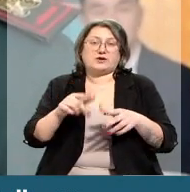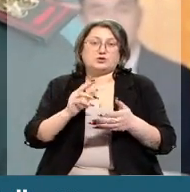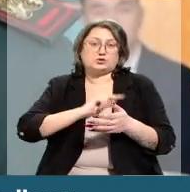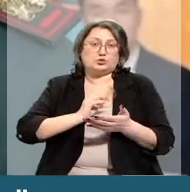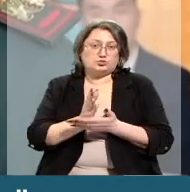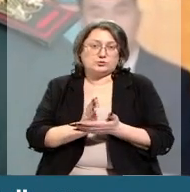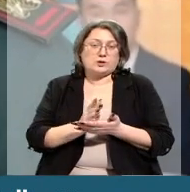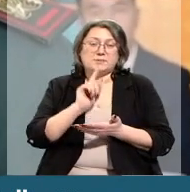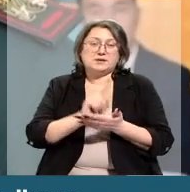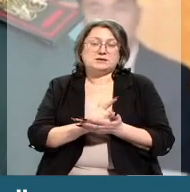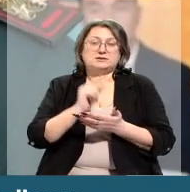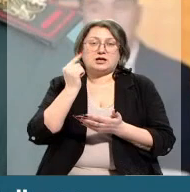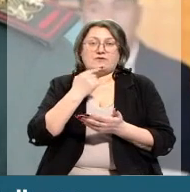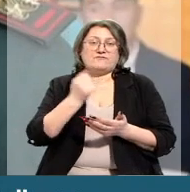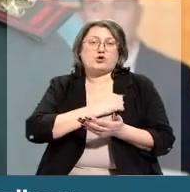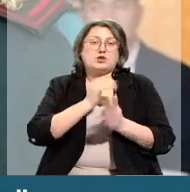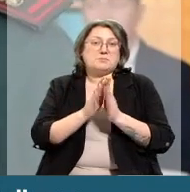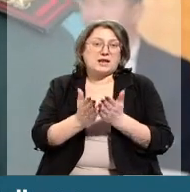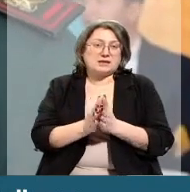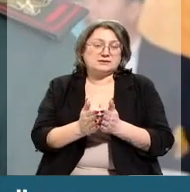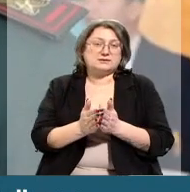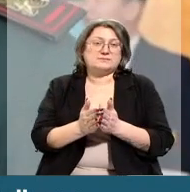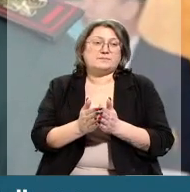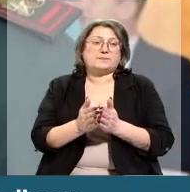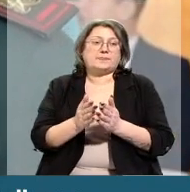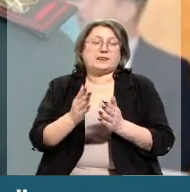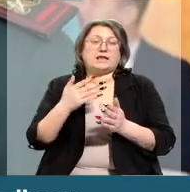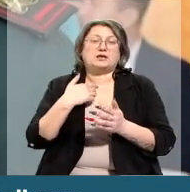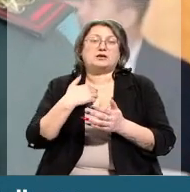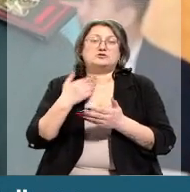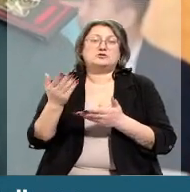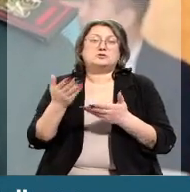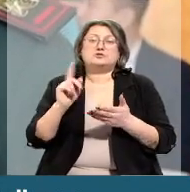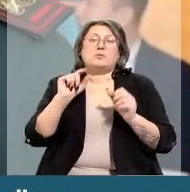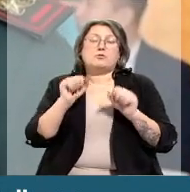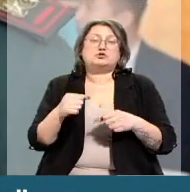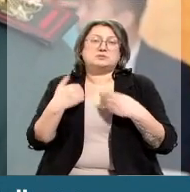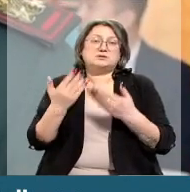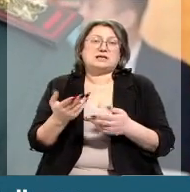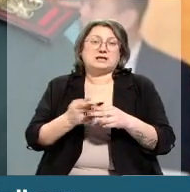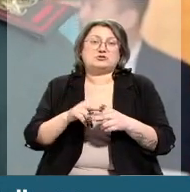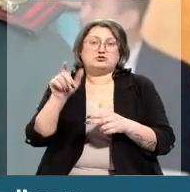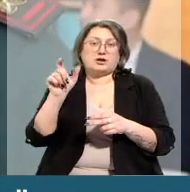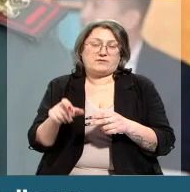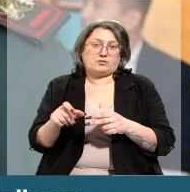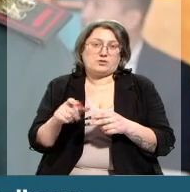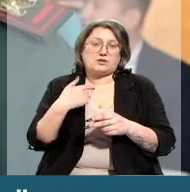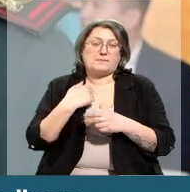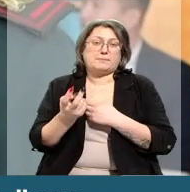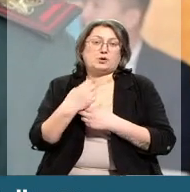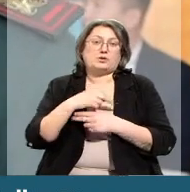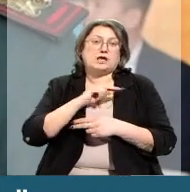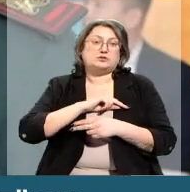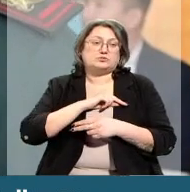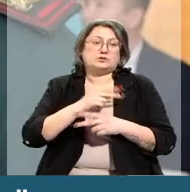есть обязательно наличие военного билета, наши привилегии, то есть что мы можем дать данному человеку, который нам придет на